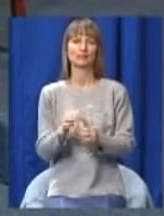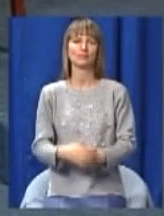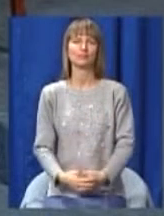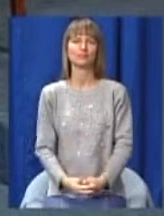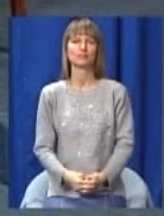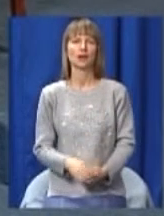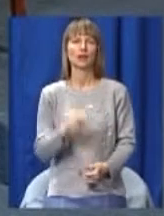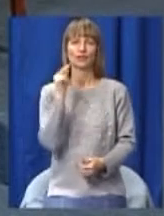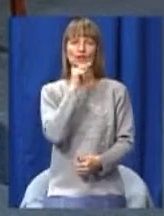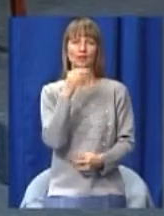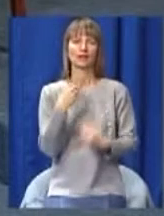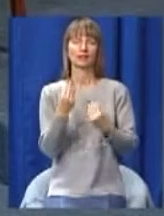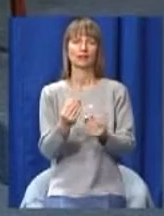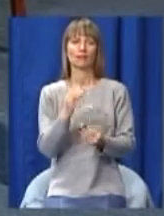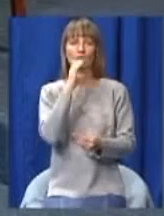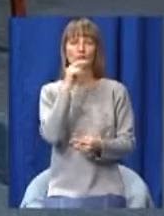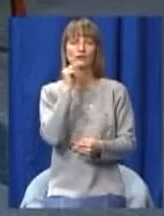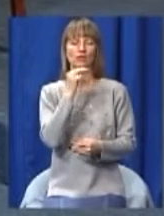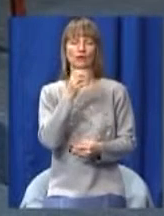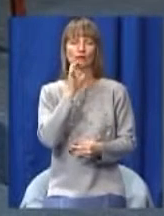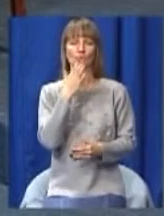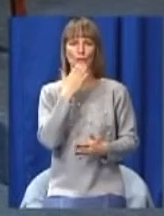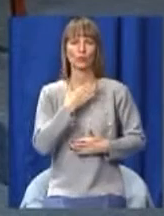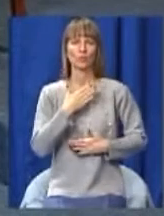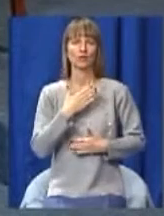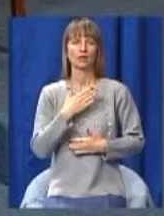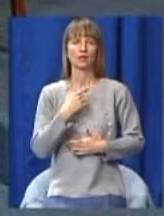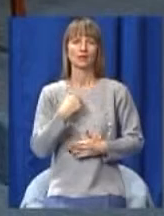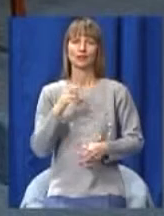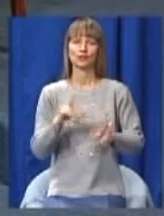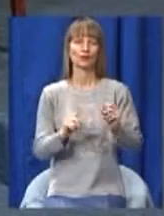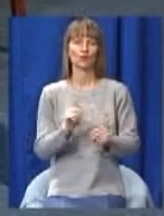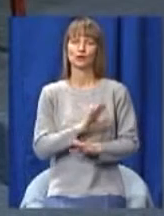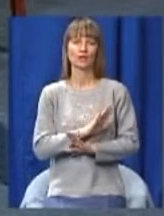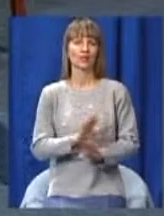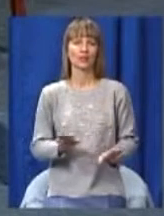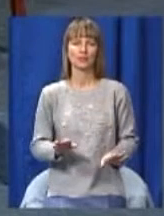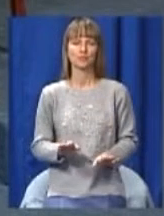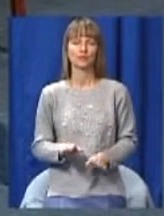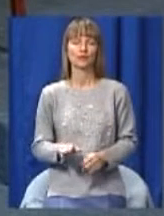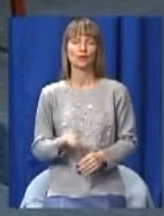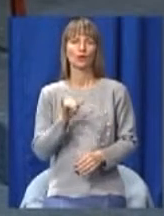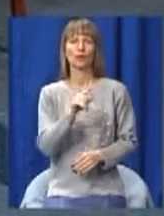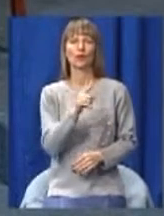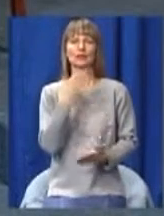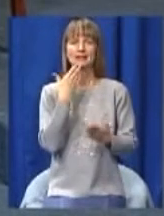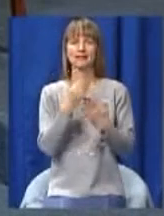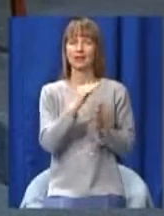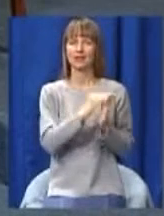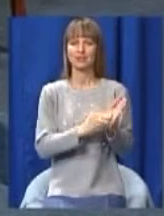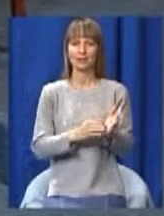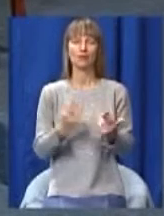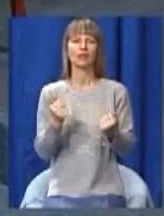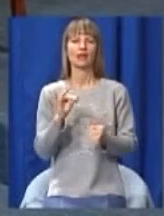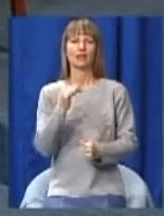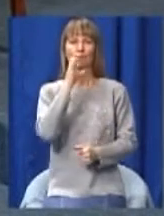з'їсть. А чаєм напоїти? Взагалі вовки полюбляють чай? Я вважаю, ні. Кожна свої рецепти, і взагалі так,